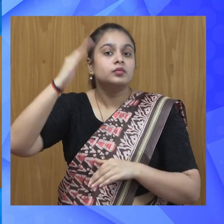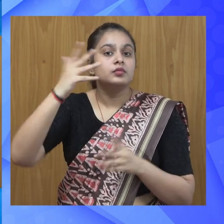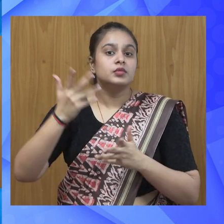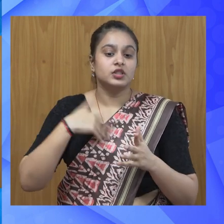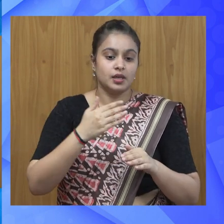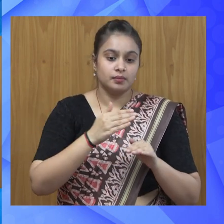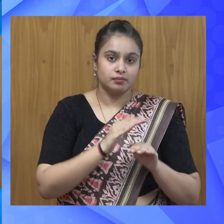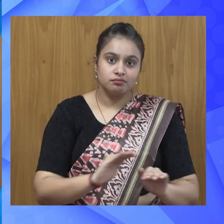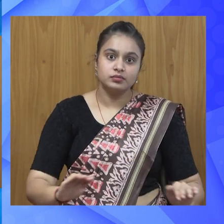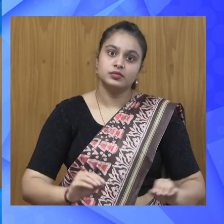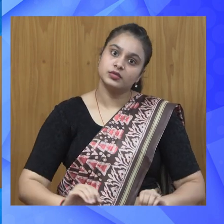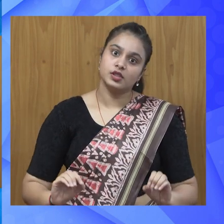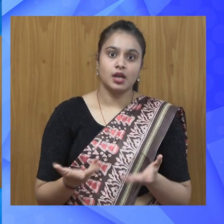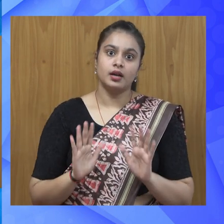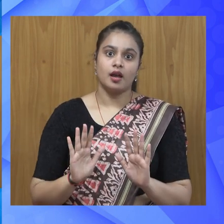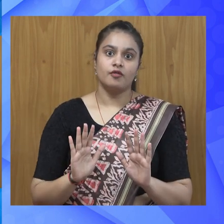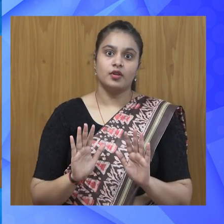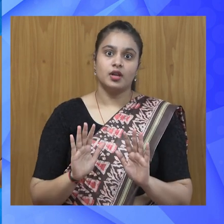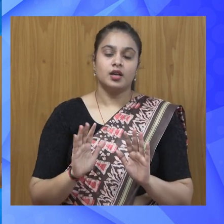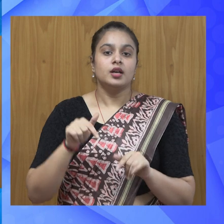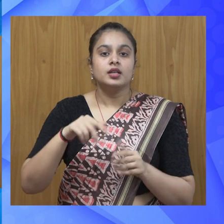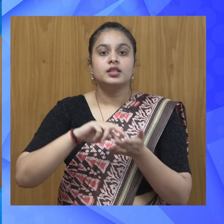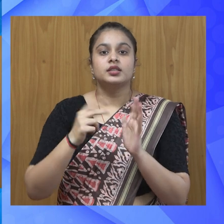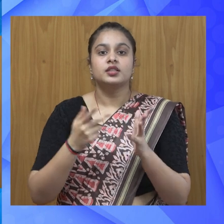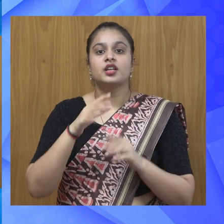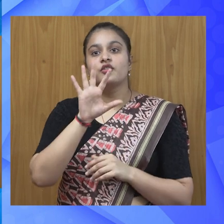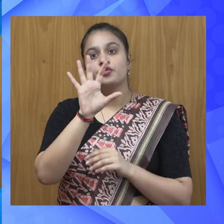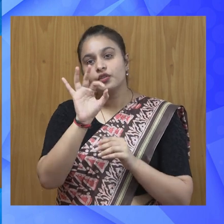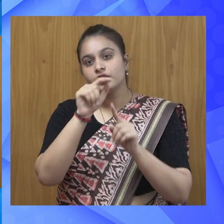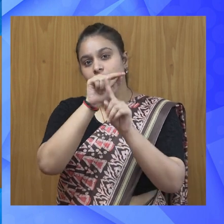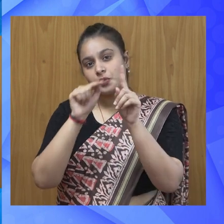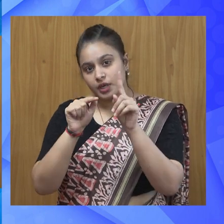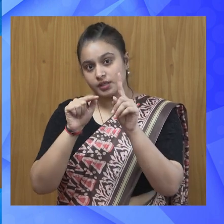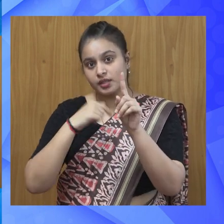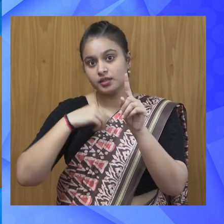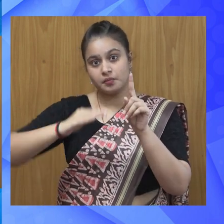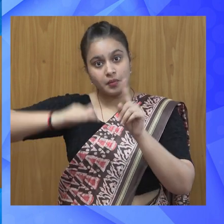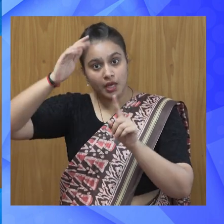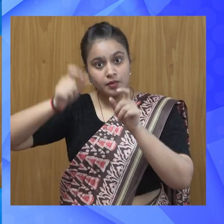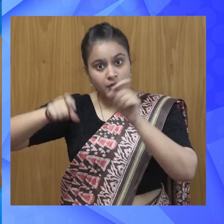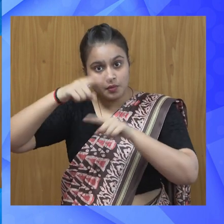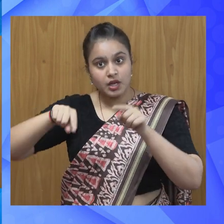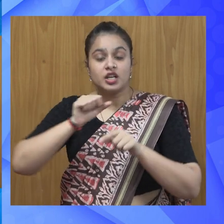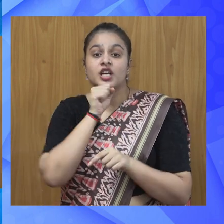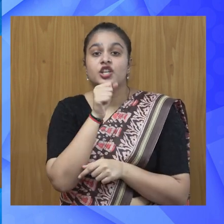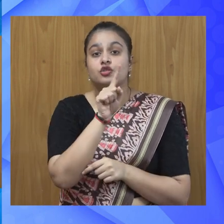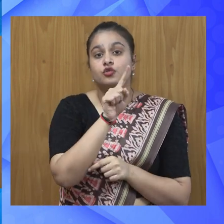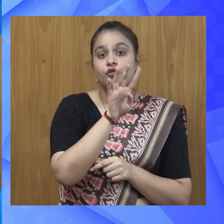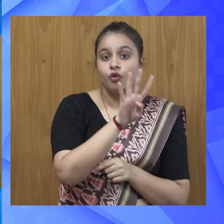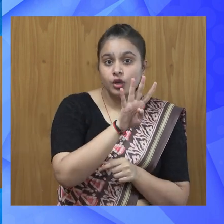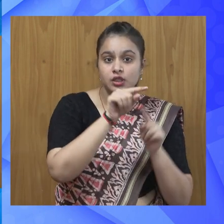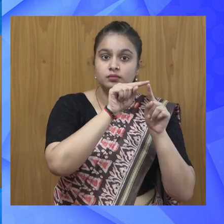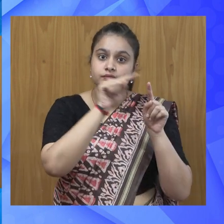में ही शुरुआत हो जाती है। कहने का मतलब है 50% से ज्यादा प्रॉब्लम जो अडल्ट की है वो 14 वर्ष की कम उम्र से